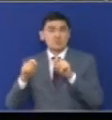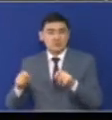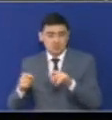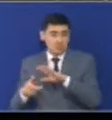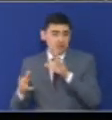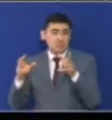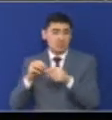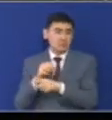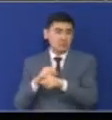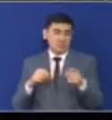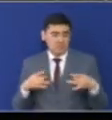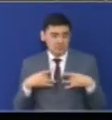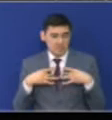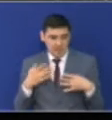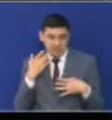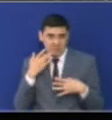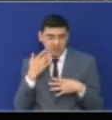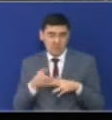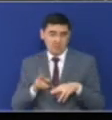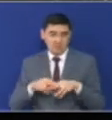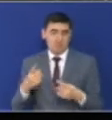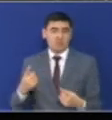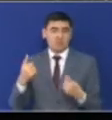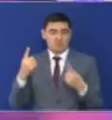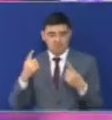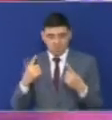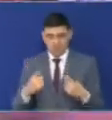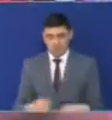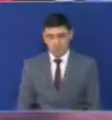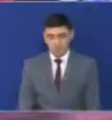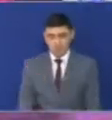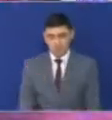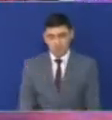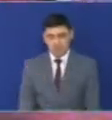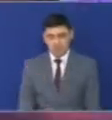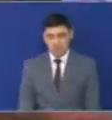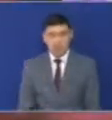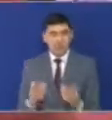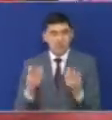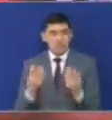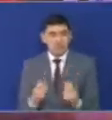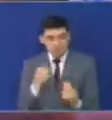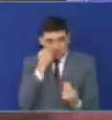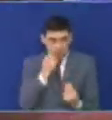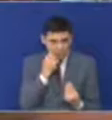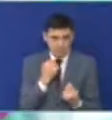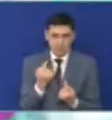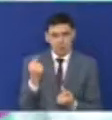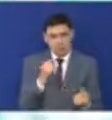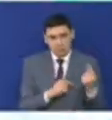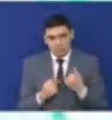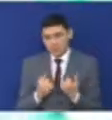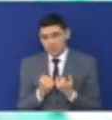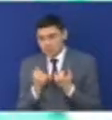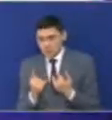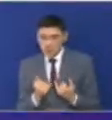разрешите поздравить вас с этой знаменательной юбилейной датой. День благодарности – это день уважения друг к другу всех граждан